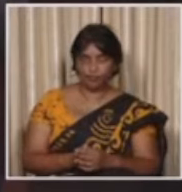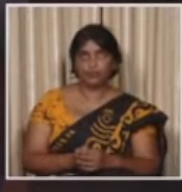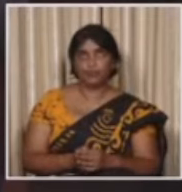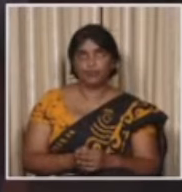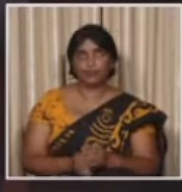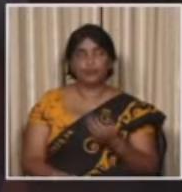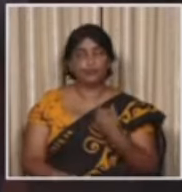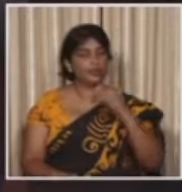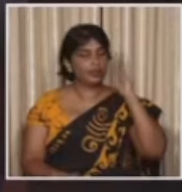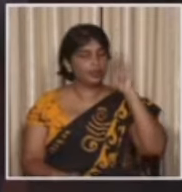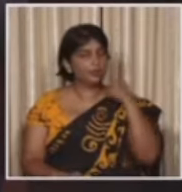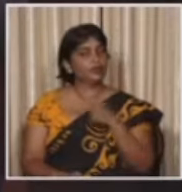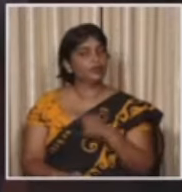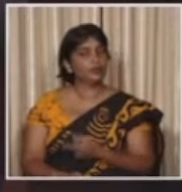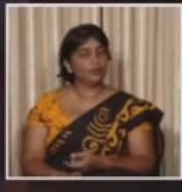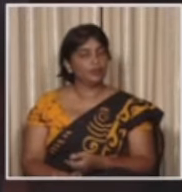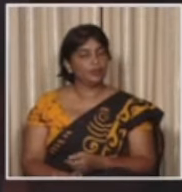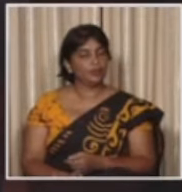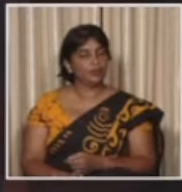විශේෂයෙන්ම